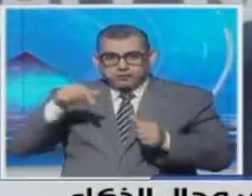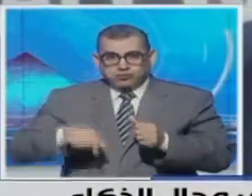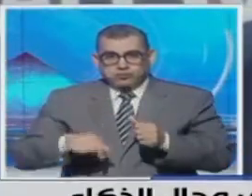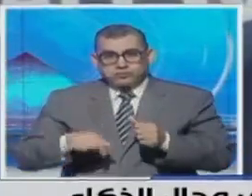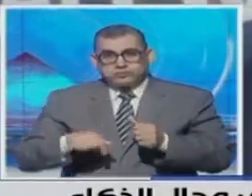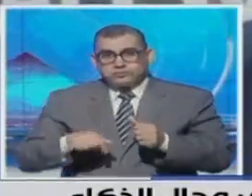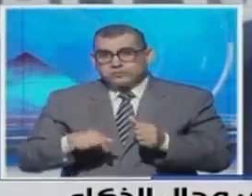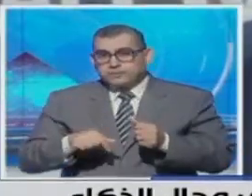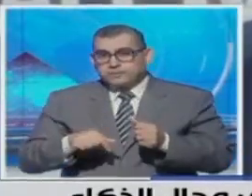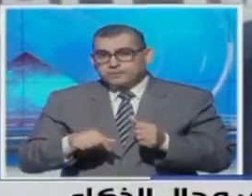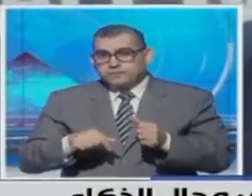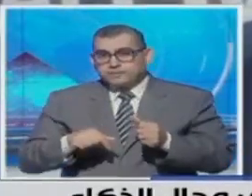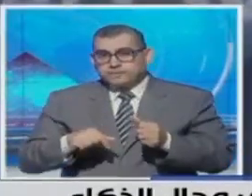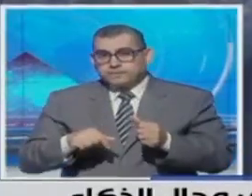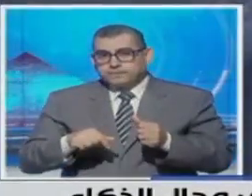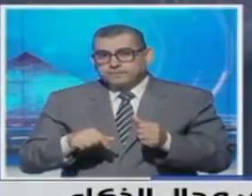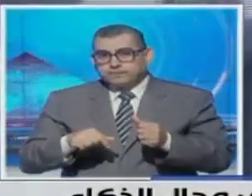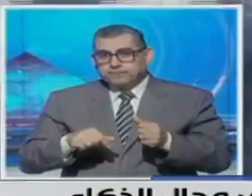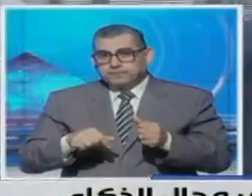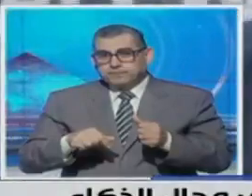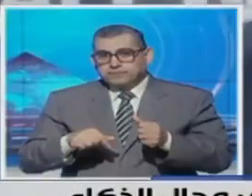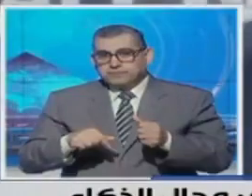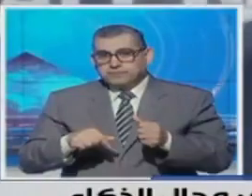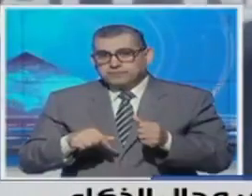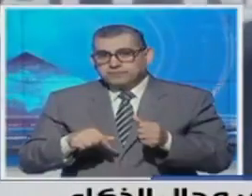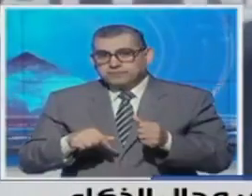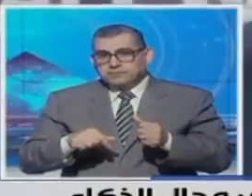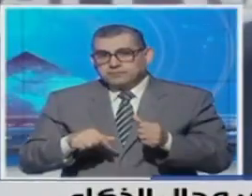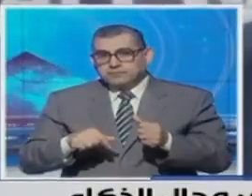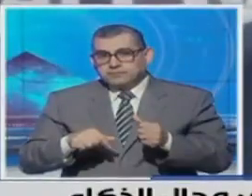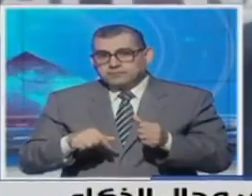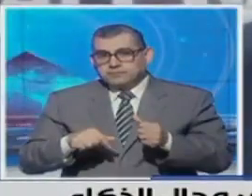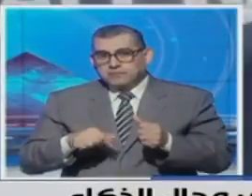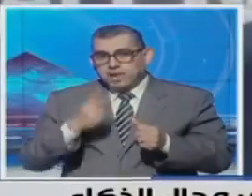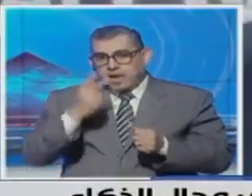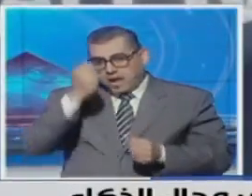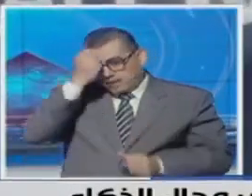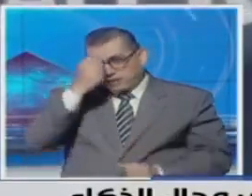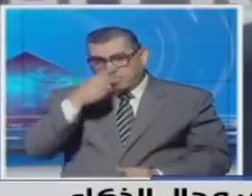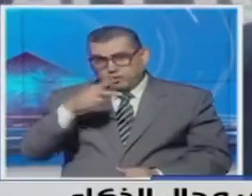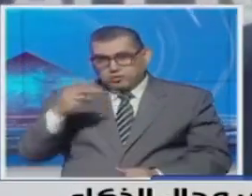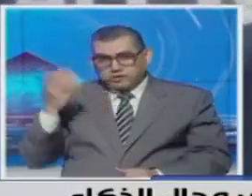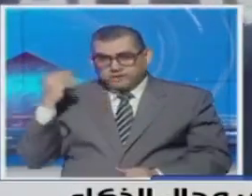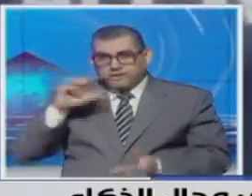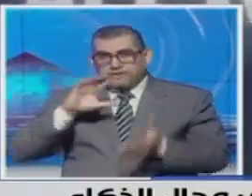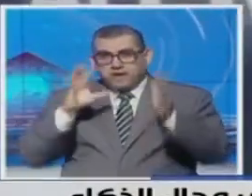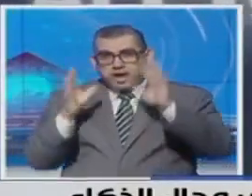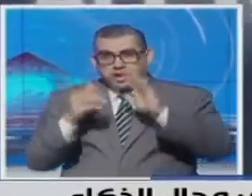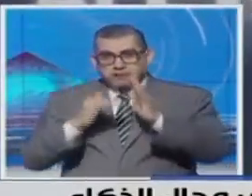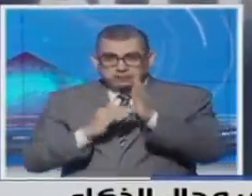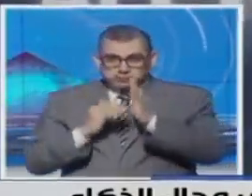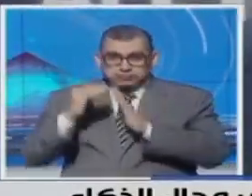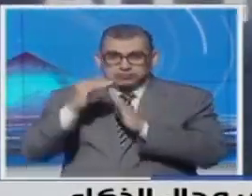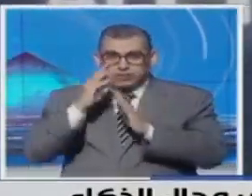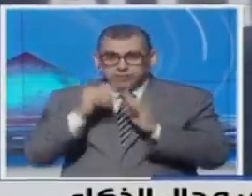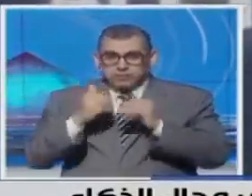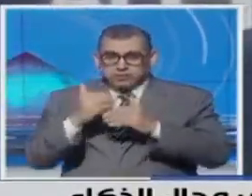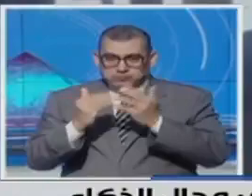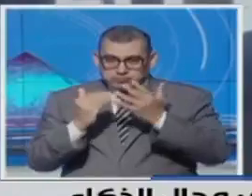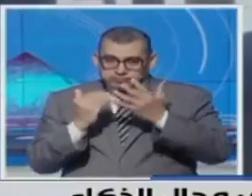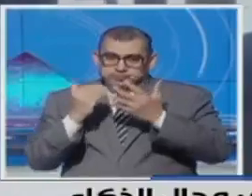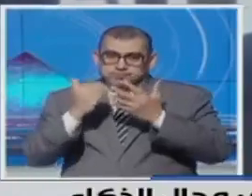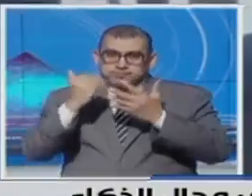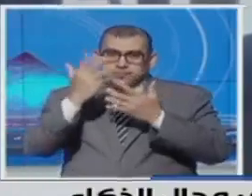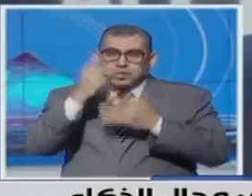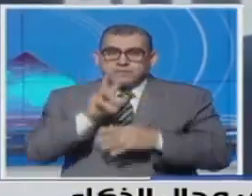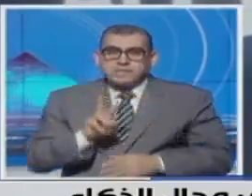أنه نتائج عام 2022 على المستوى العالمي قد دارت، ومصر تقدمت